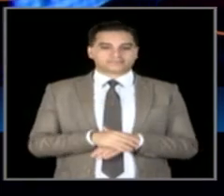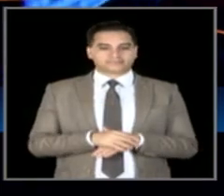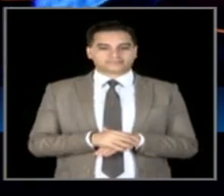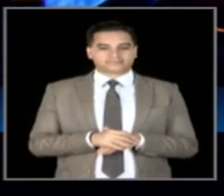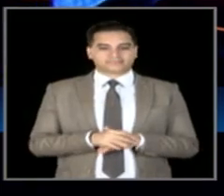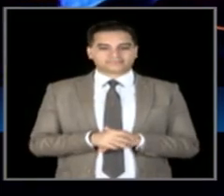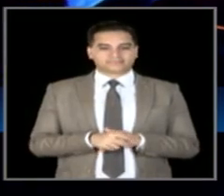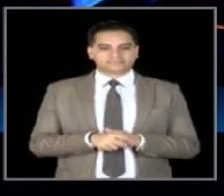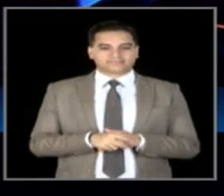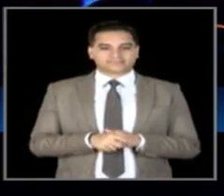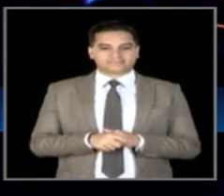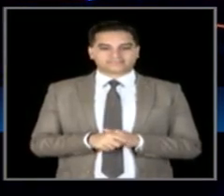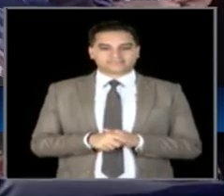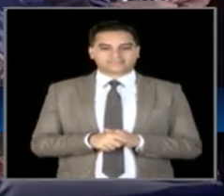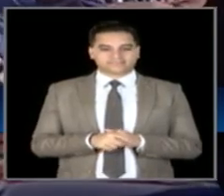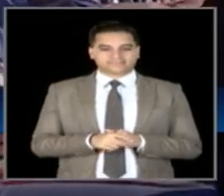تفضلي.